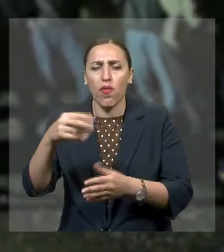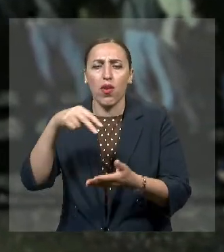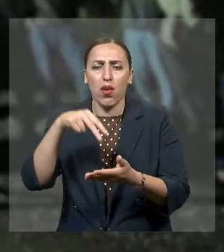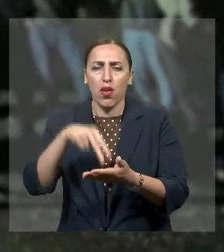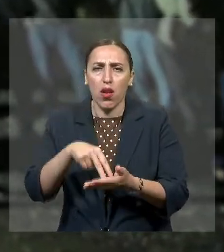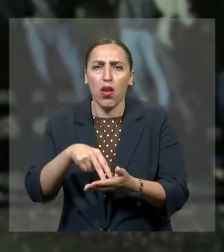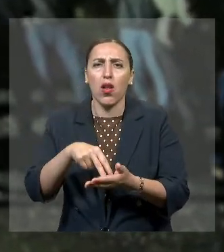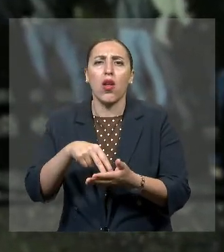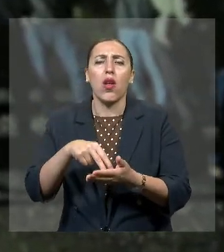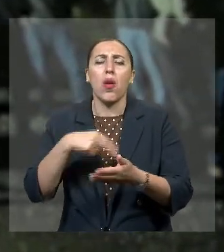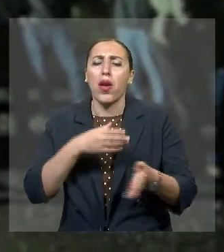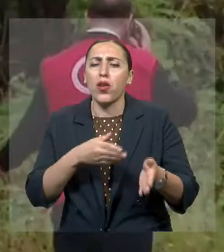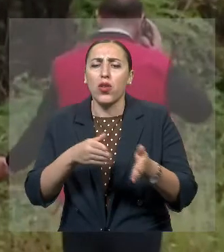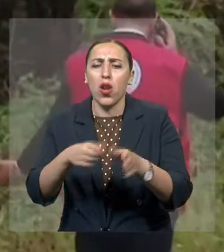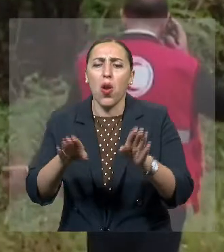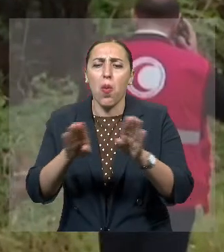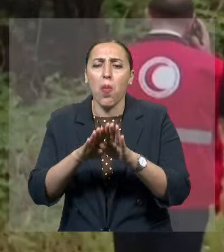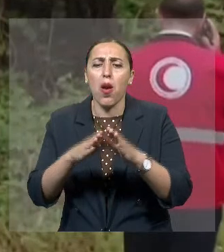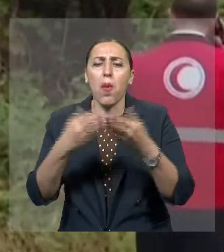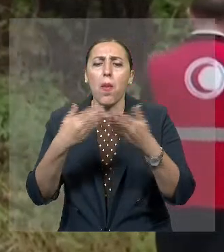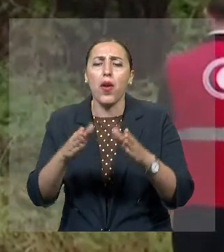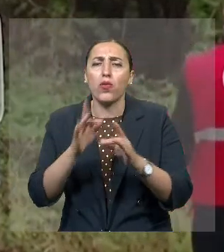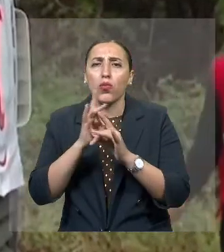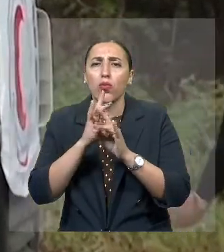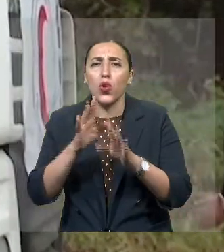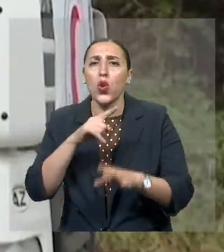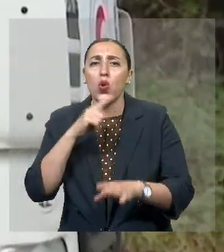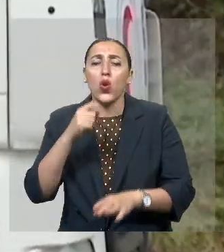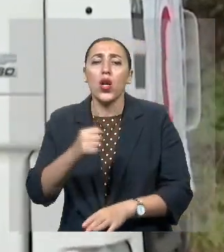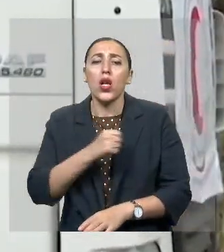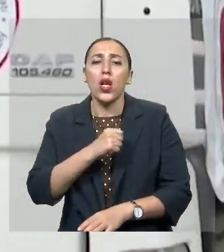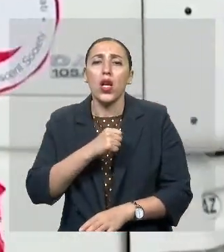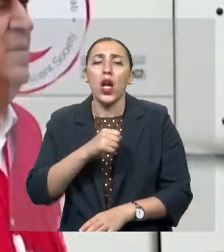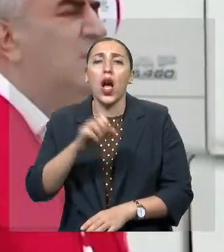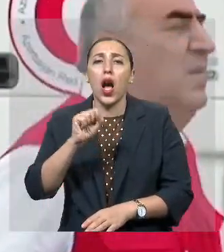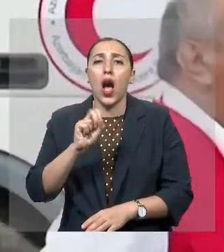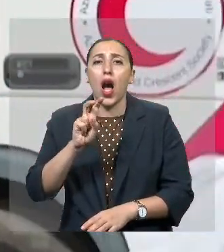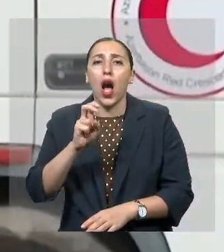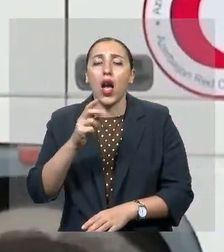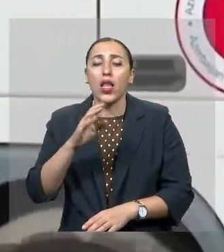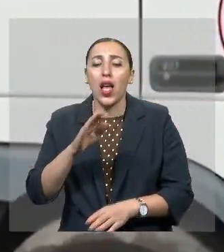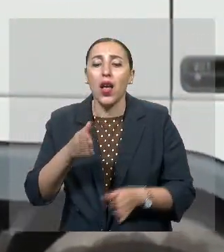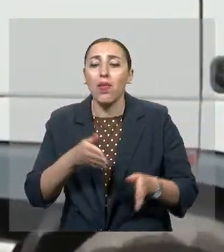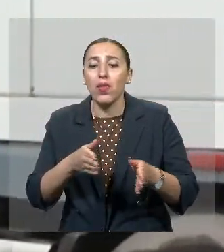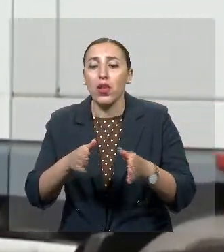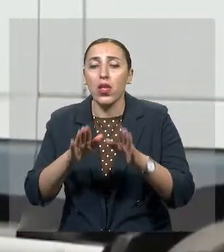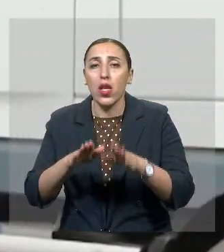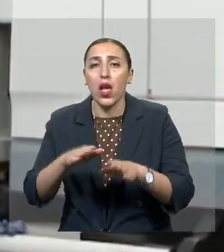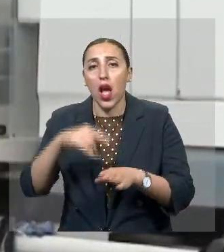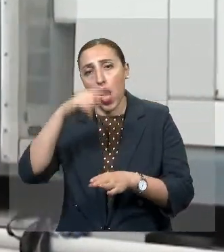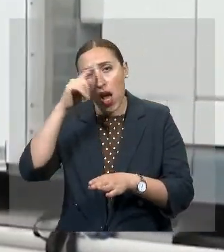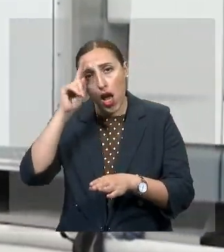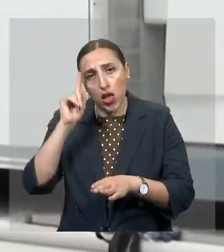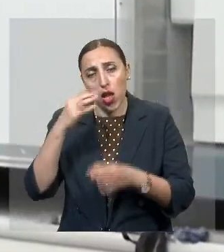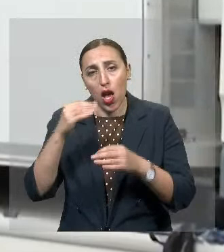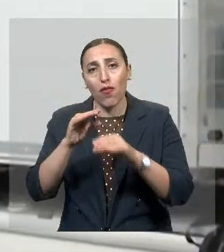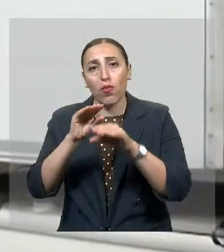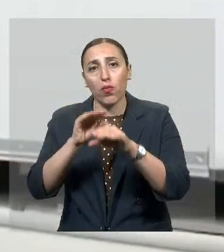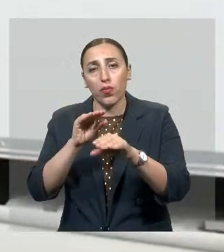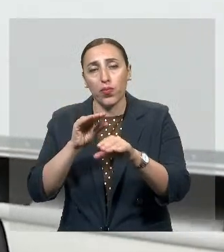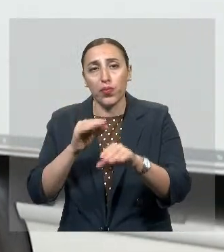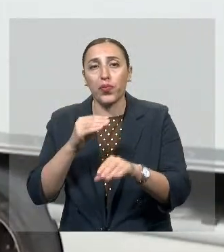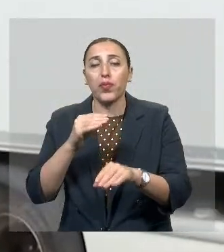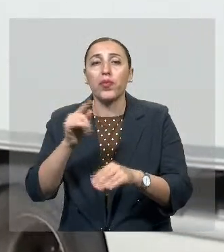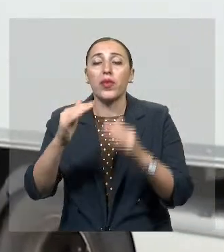էստեղ փակ պահելու ենք ճանապարհը։ Ռուս խաղապահների հենակետի Աղդամի կողմում ադրբեջանական բեռնատարներն են եւ վրաններ